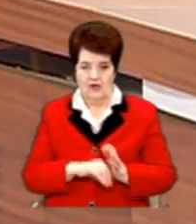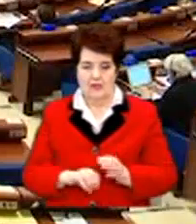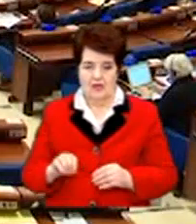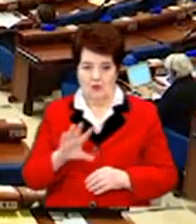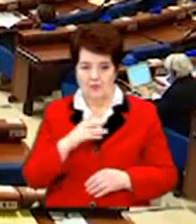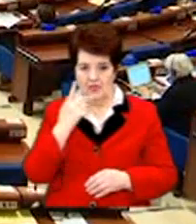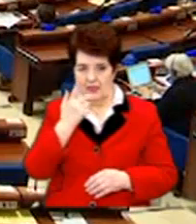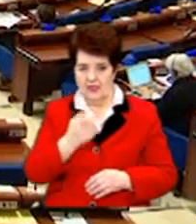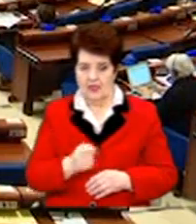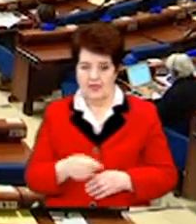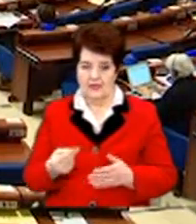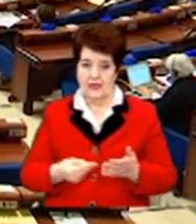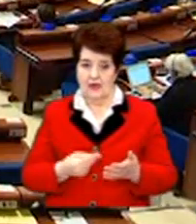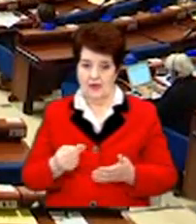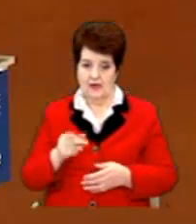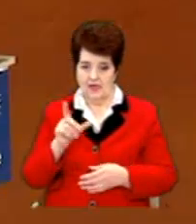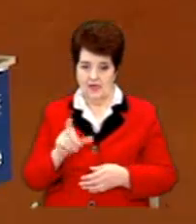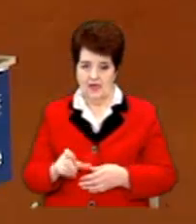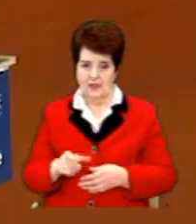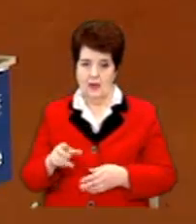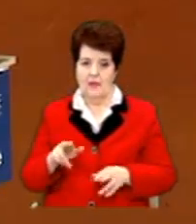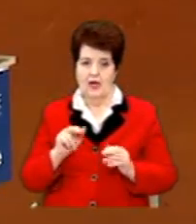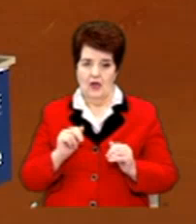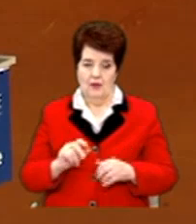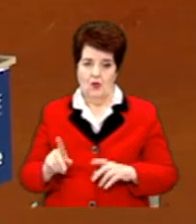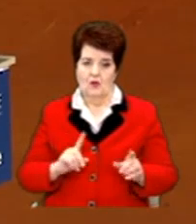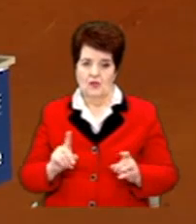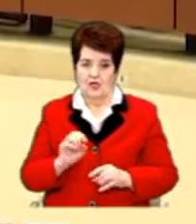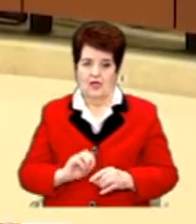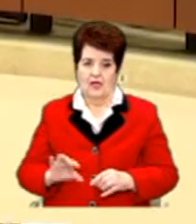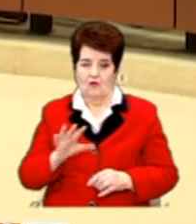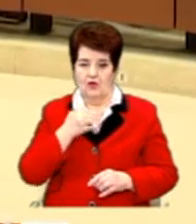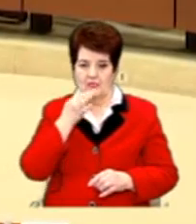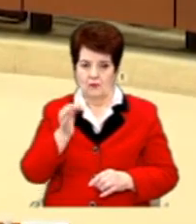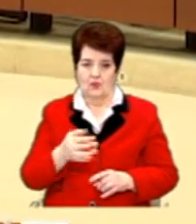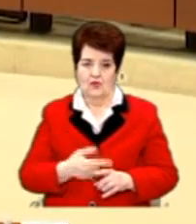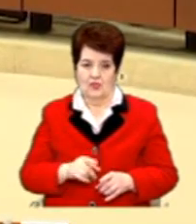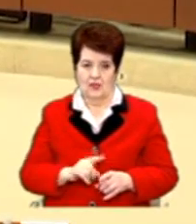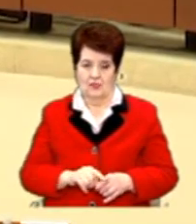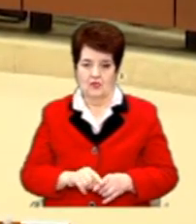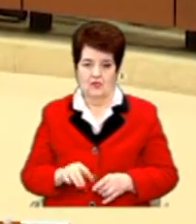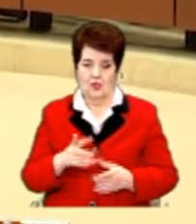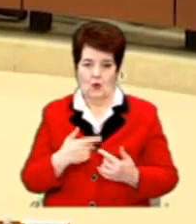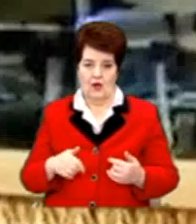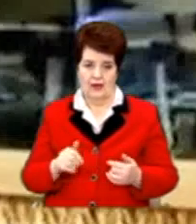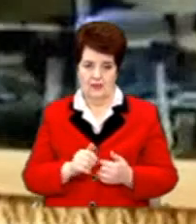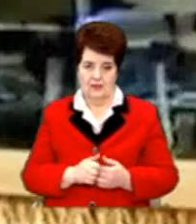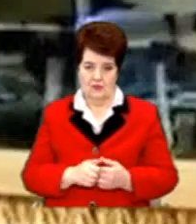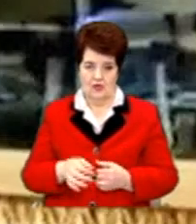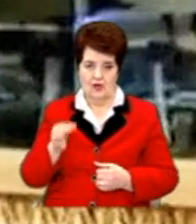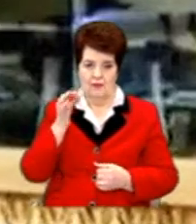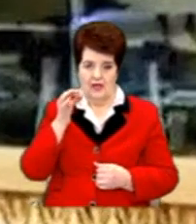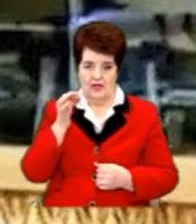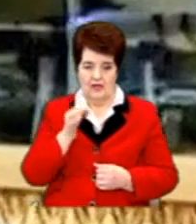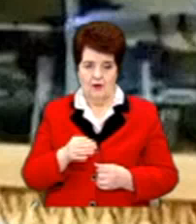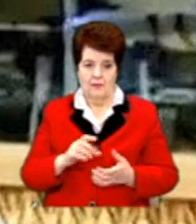a mai declarat că secretariatul adunării parlamentare a Consiliului Europei răspunde de astfel de aspecte organizatorice. Reamintim că